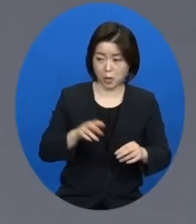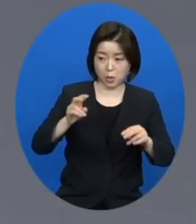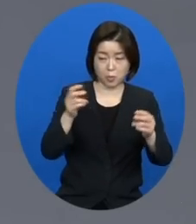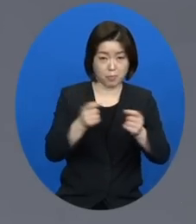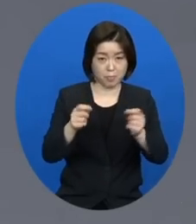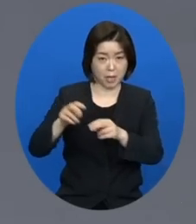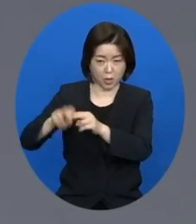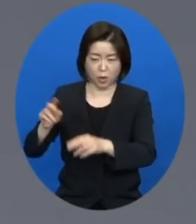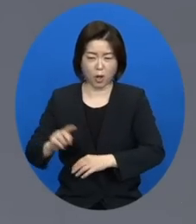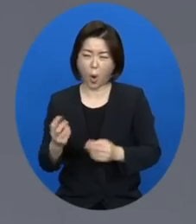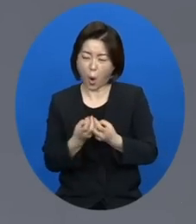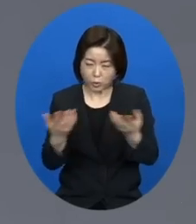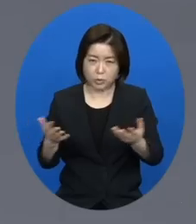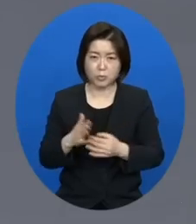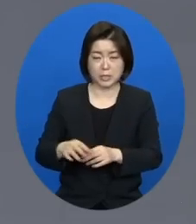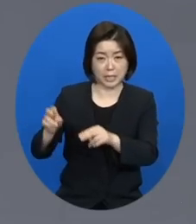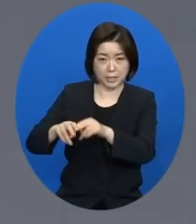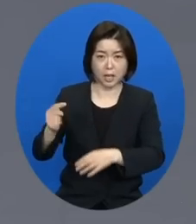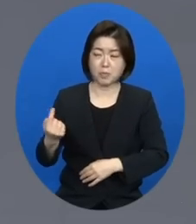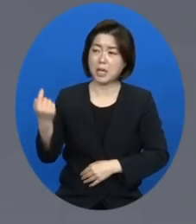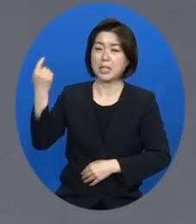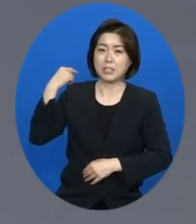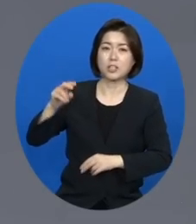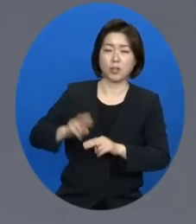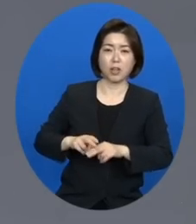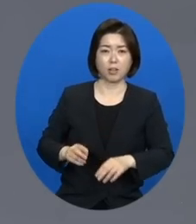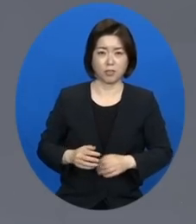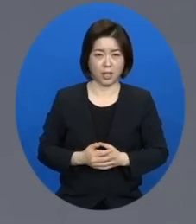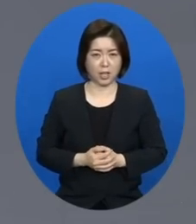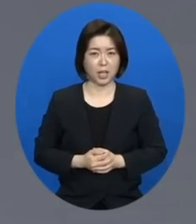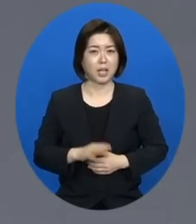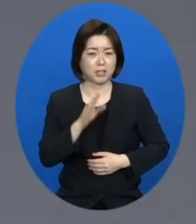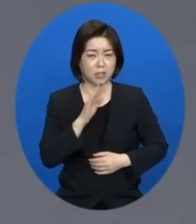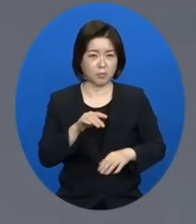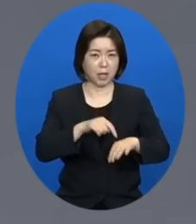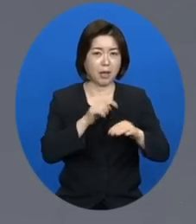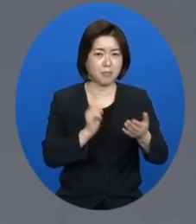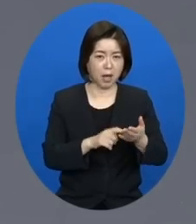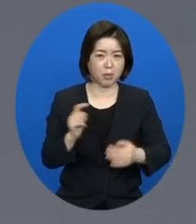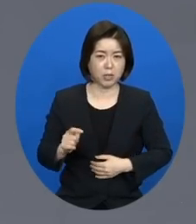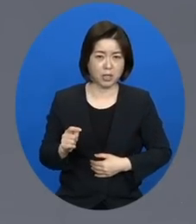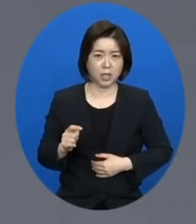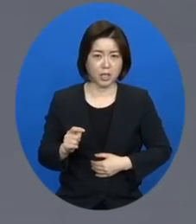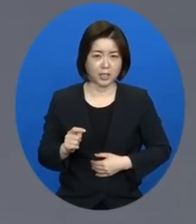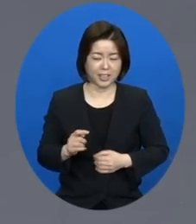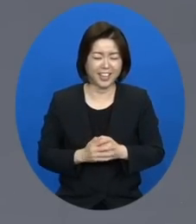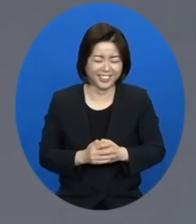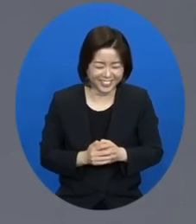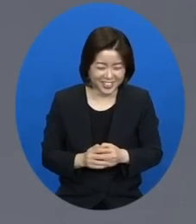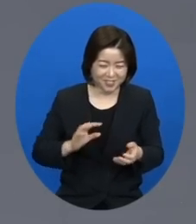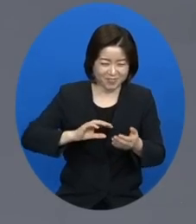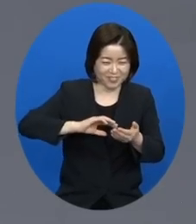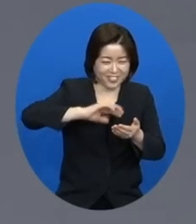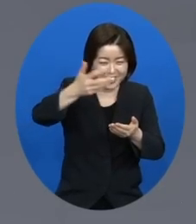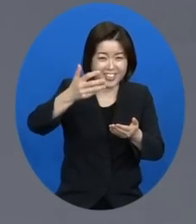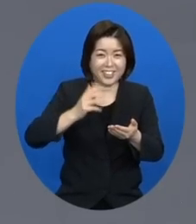만약에 어쩔 수 없이 타야 되면 이제 뒤에 태우시는데, 사실 마음은 그분을 트렁크에 태우고 싶다는 겁니다.